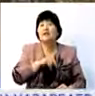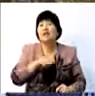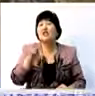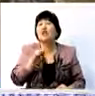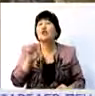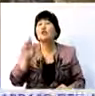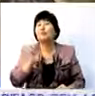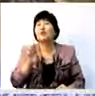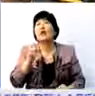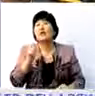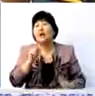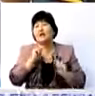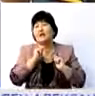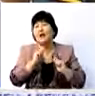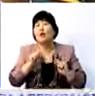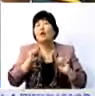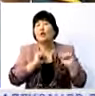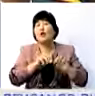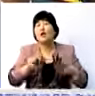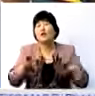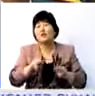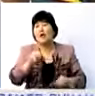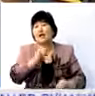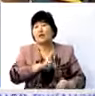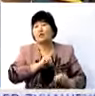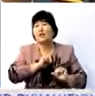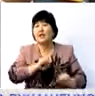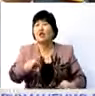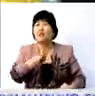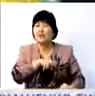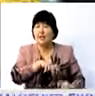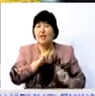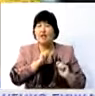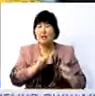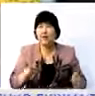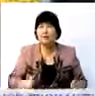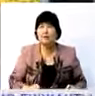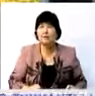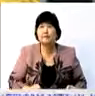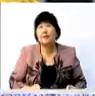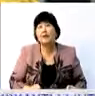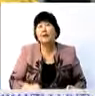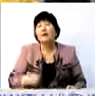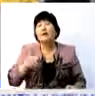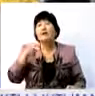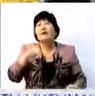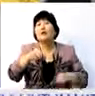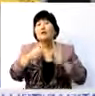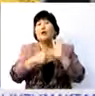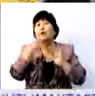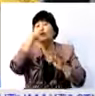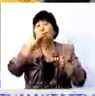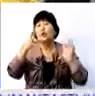Жарқынбике Шараповаға қорған істер министрлігі тарапынан еңбек ері медалі табысталды. 18 жылдың қорытындысына